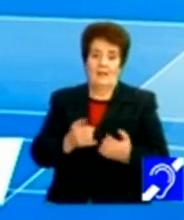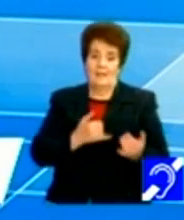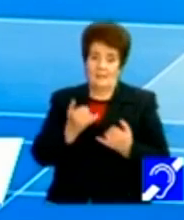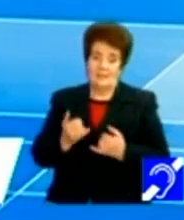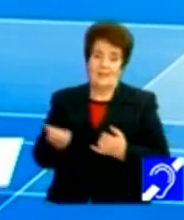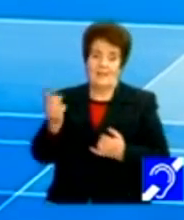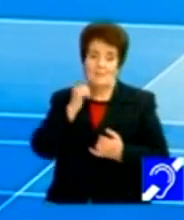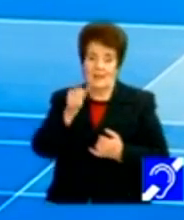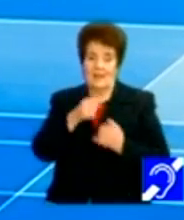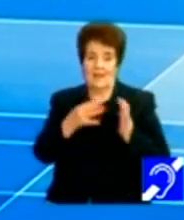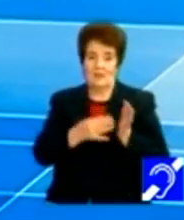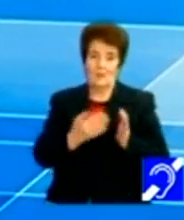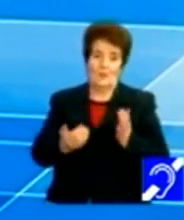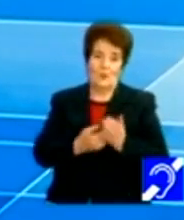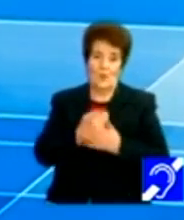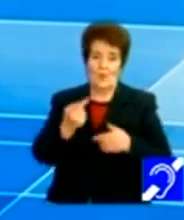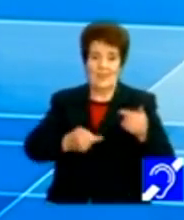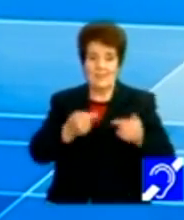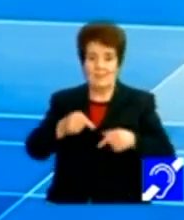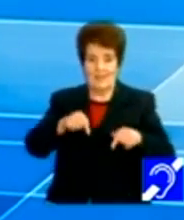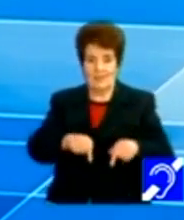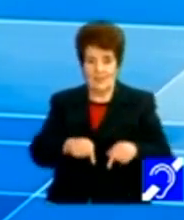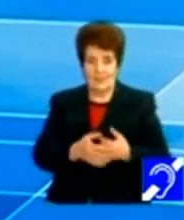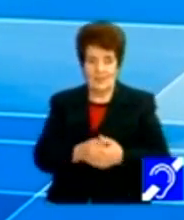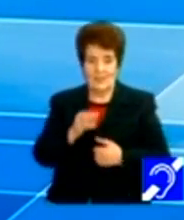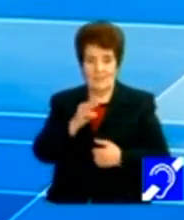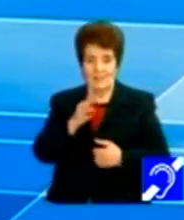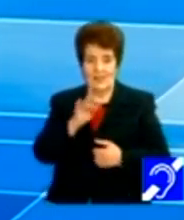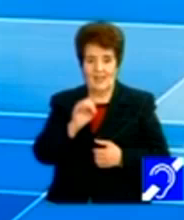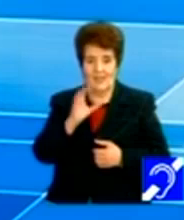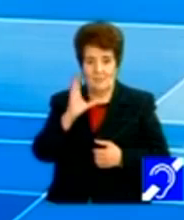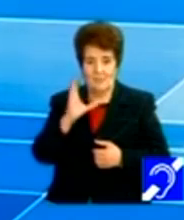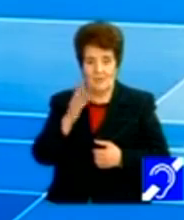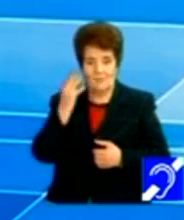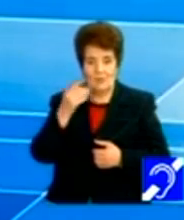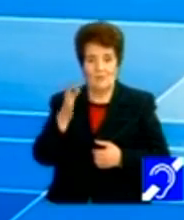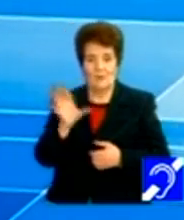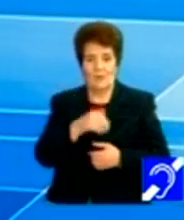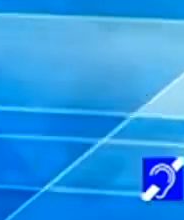și mâine la ora 19 la o nouă dezbatere electorală aici în studioul TVR Moldova. Toate bune!